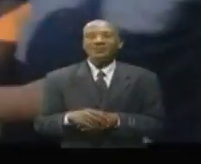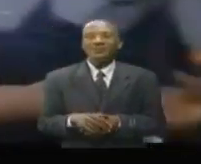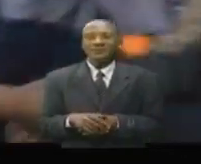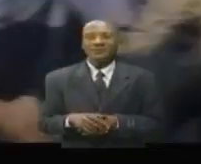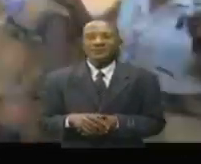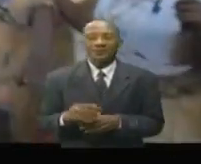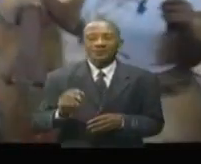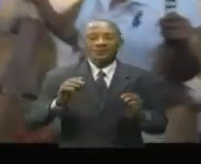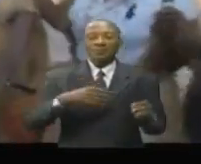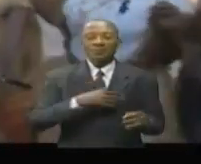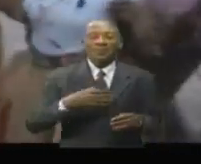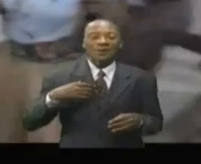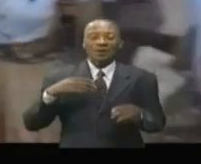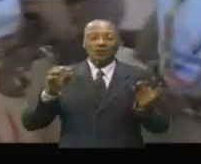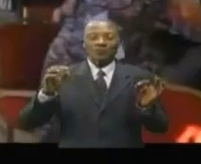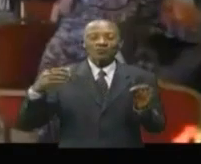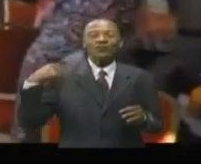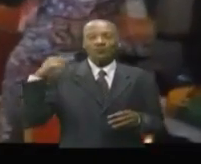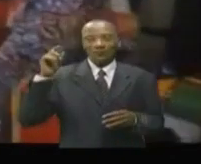elle appartient.